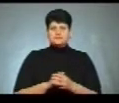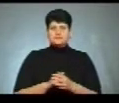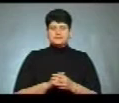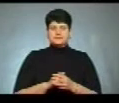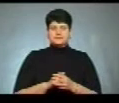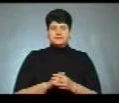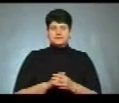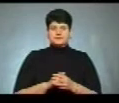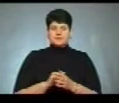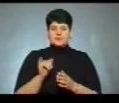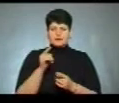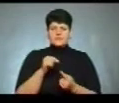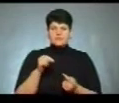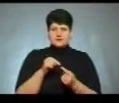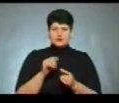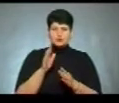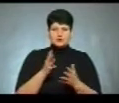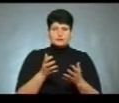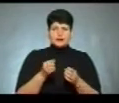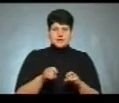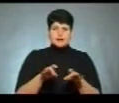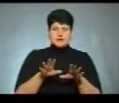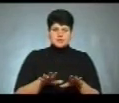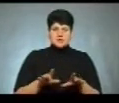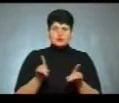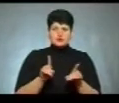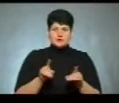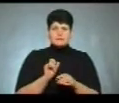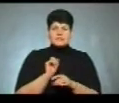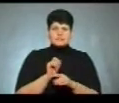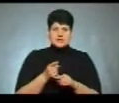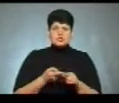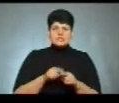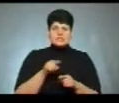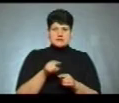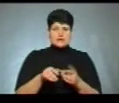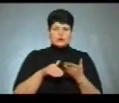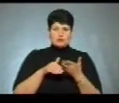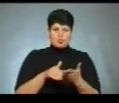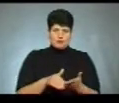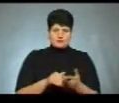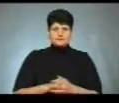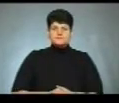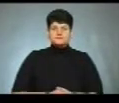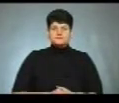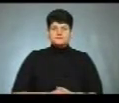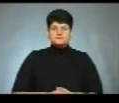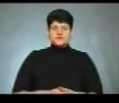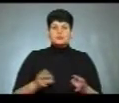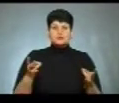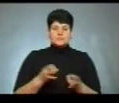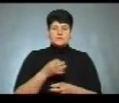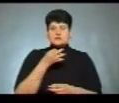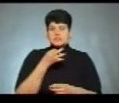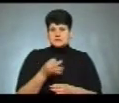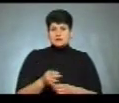розглядаються. І, відповідно, буде прийнято рішення щодо призначення цієї допомоги. Потрібно зазначити,